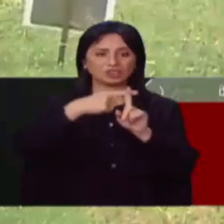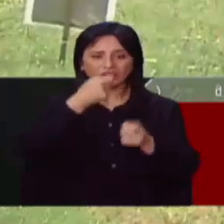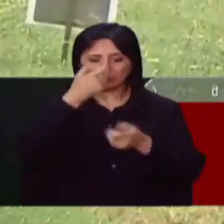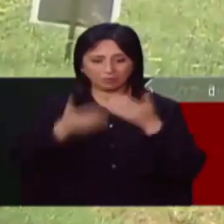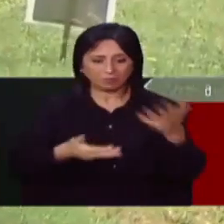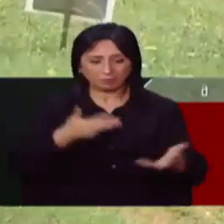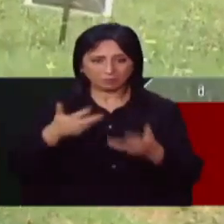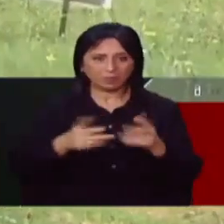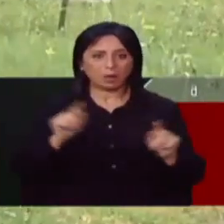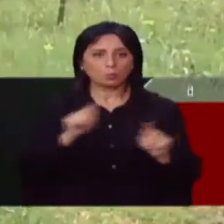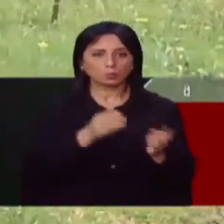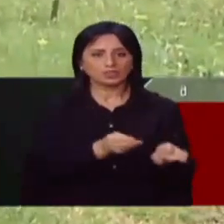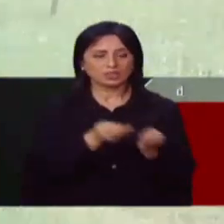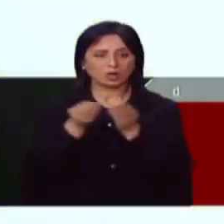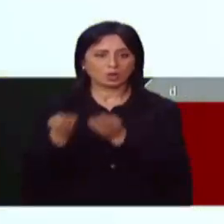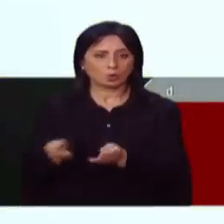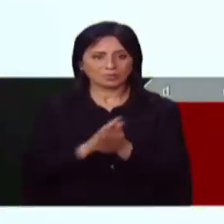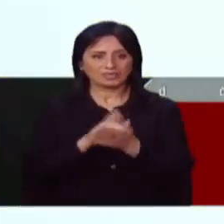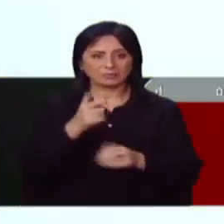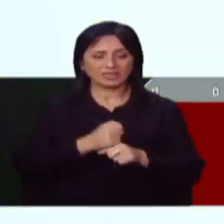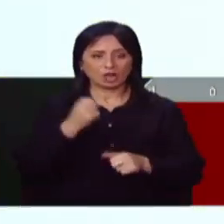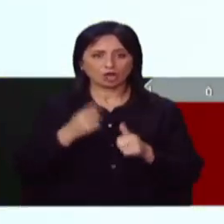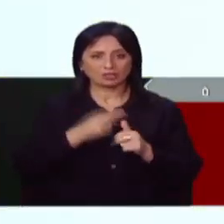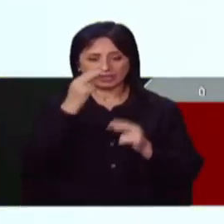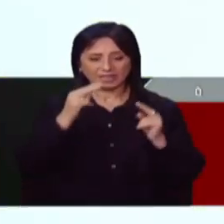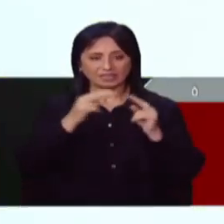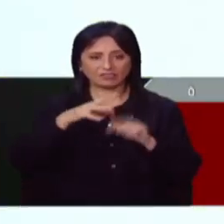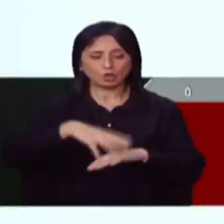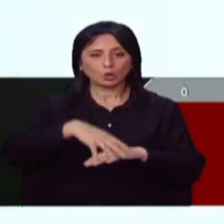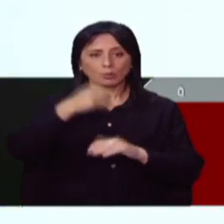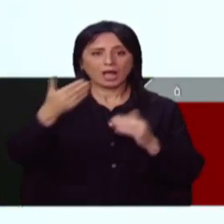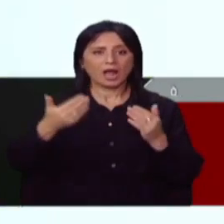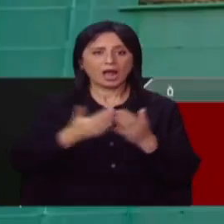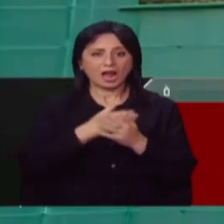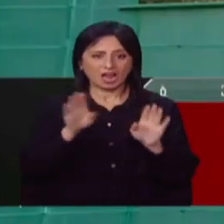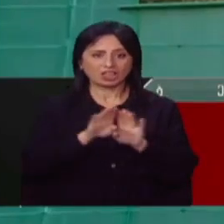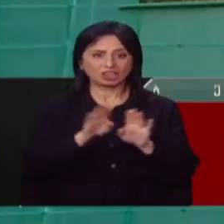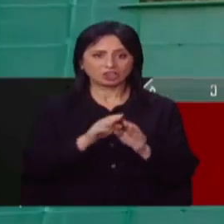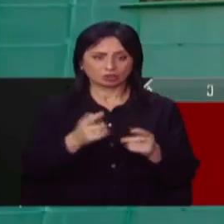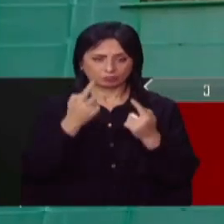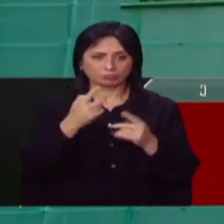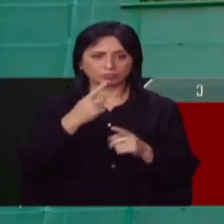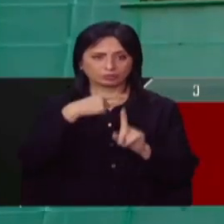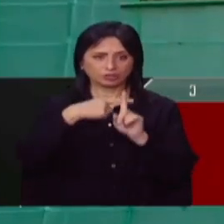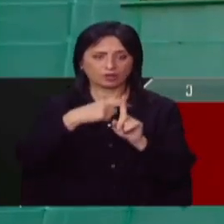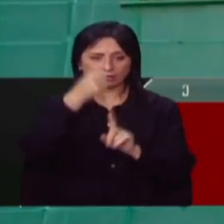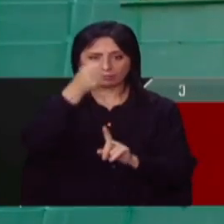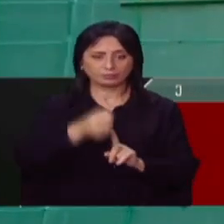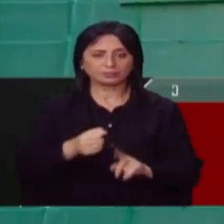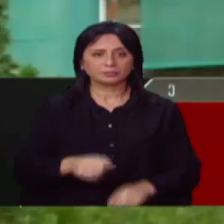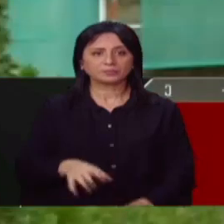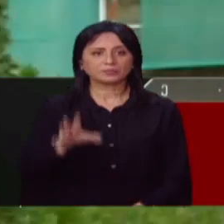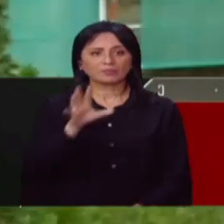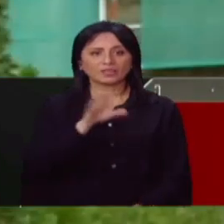ფრაგმენტები მონასტრის მუზეუმში განთავსდება. წმინდა გიორგის სახელობის ტაძრის გუმბათზე კი ახალი და შედარებით მოცულობითი ჯვარი დაიდგმება.